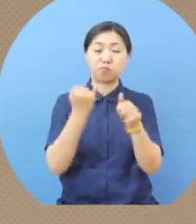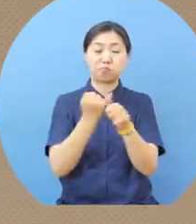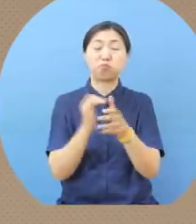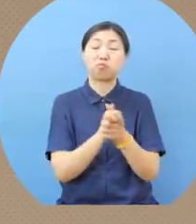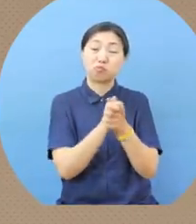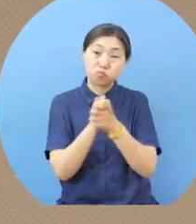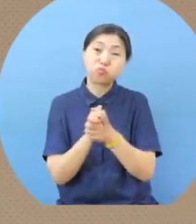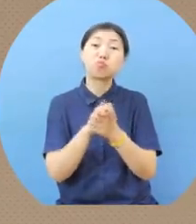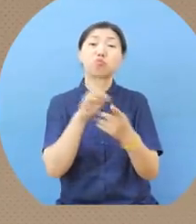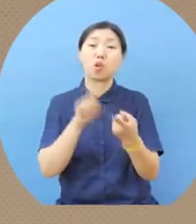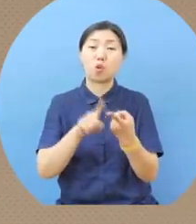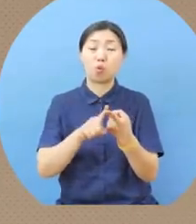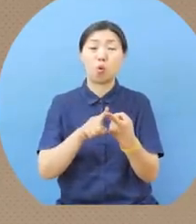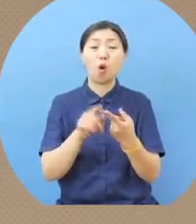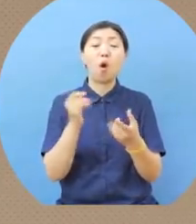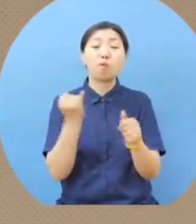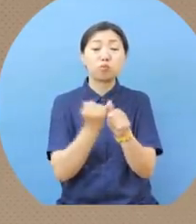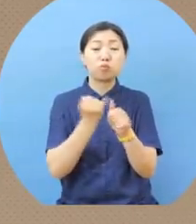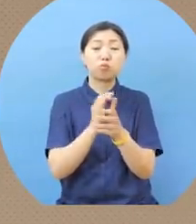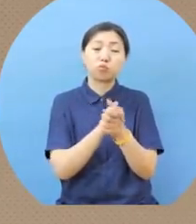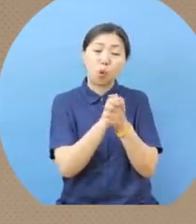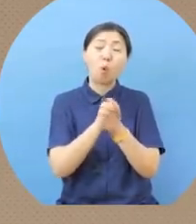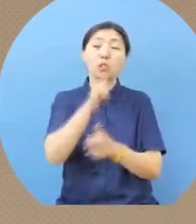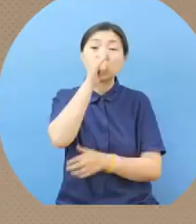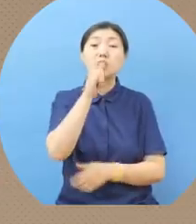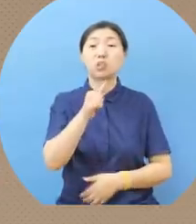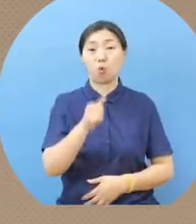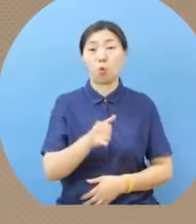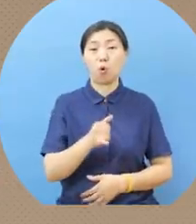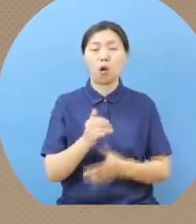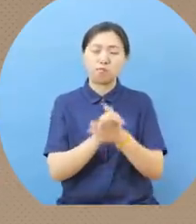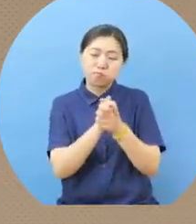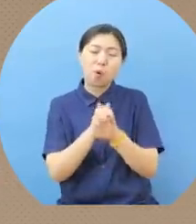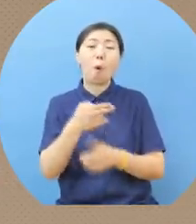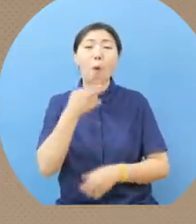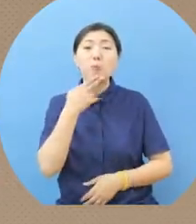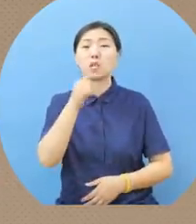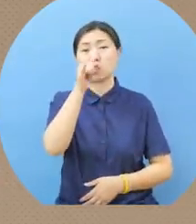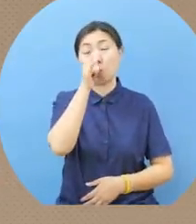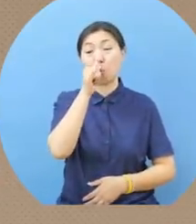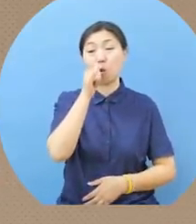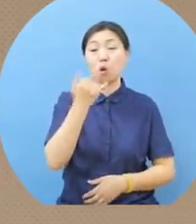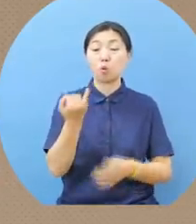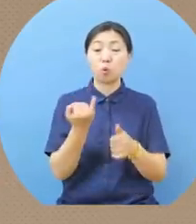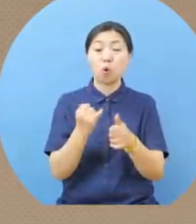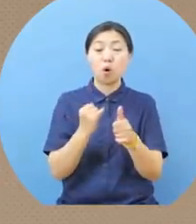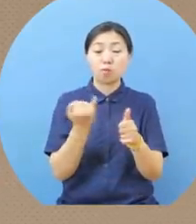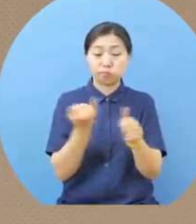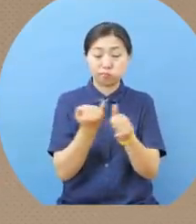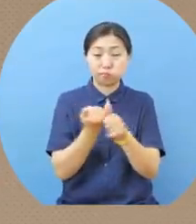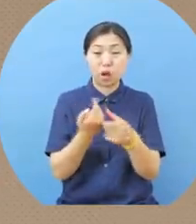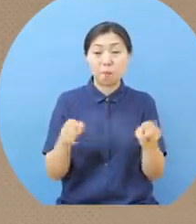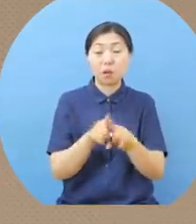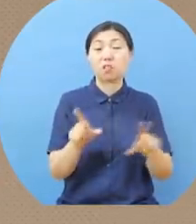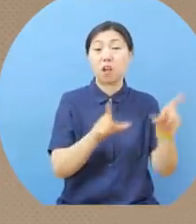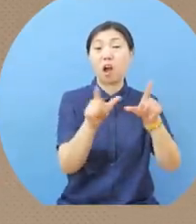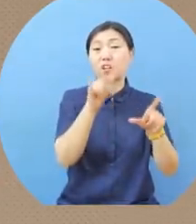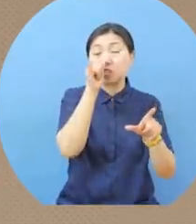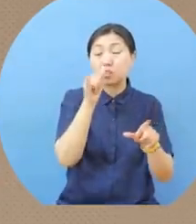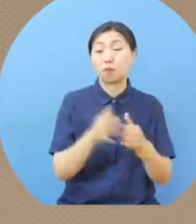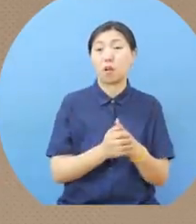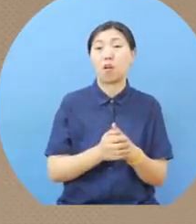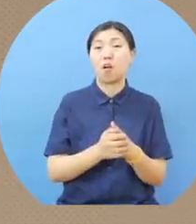있어야 된다 있으면 좋지만 없는 경우도 있고 같이 살아야 되면 좋지만은 못사는 경우도 있고